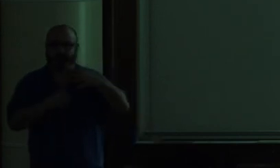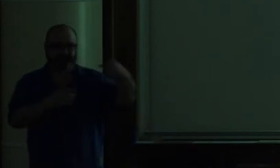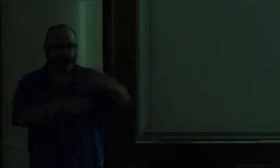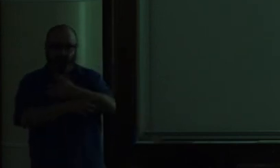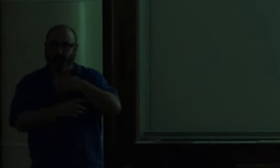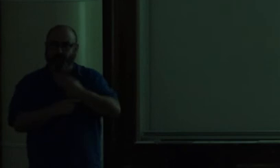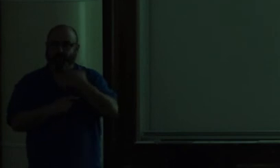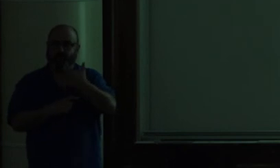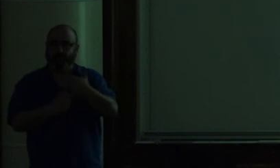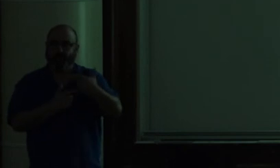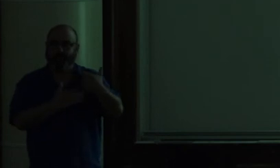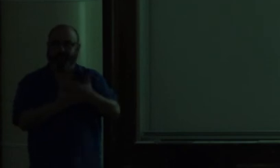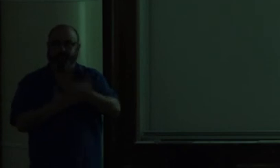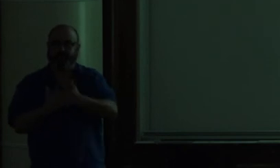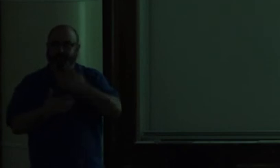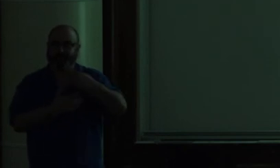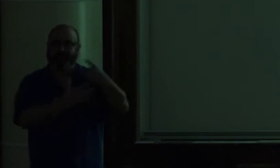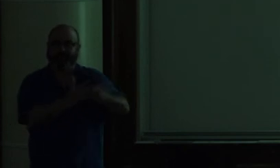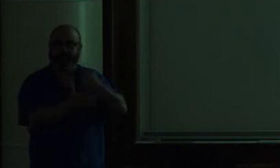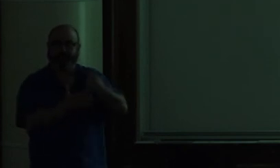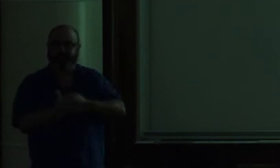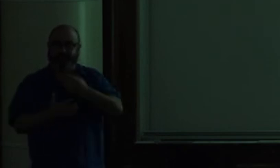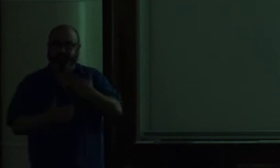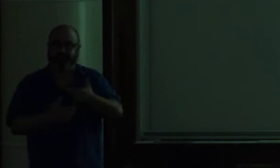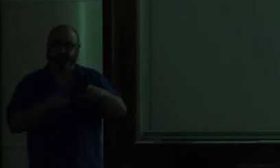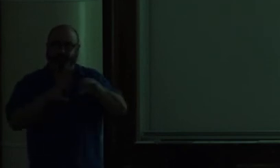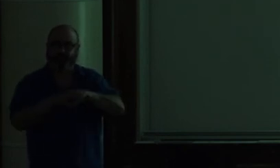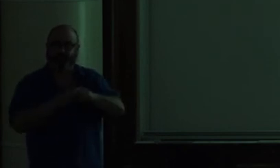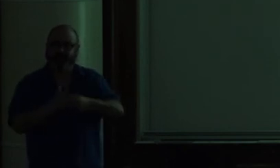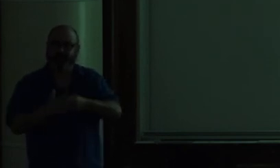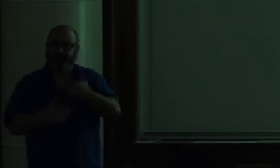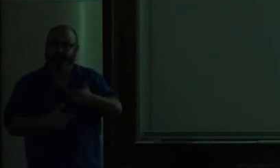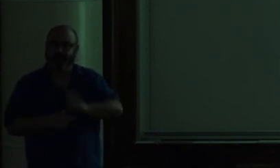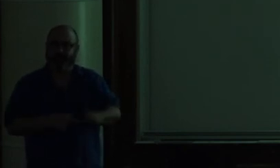Oui. Parce que je ne vais pas itérer deux fois mon itérateur.